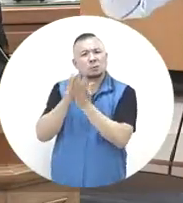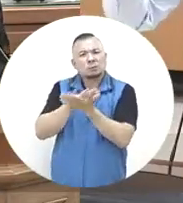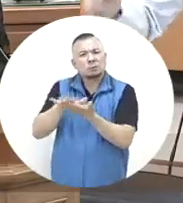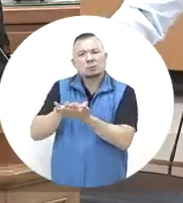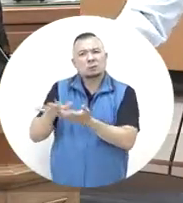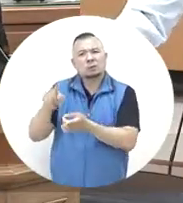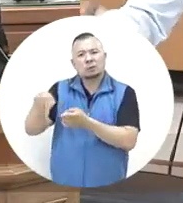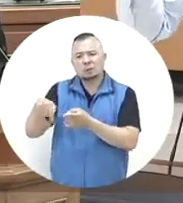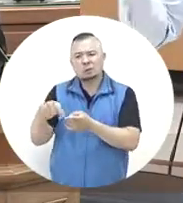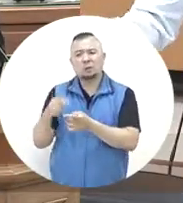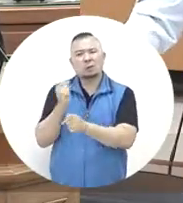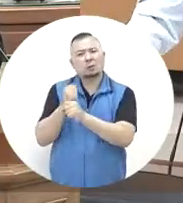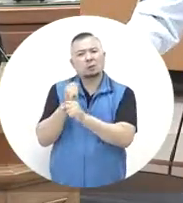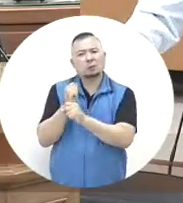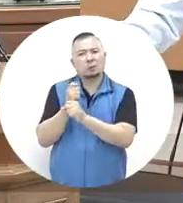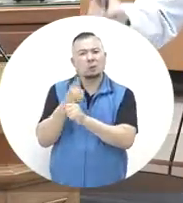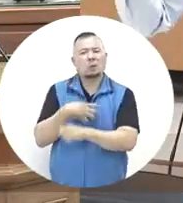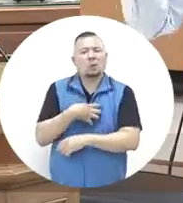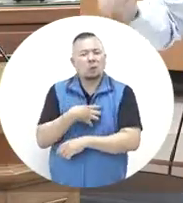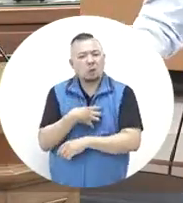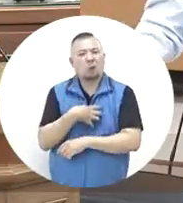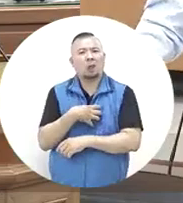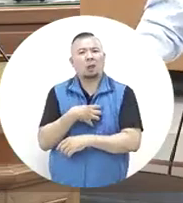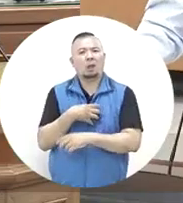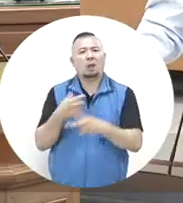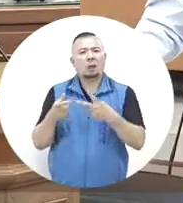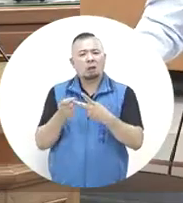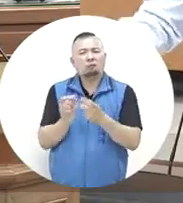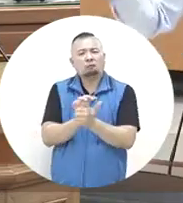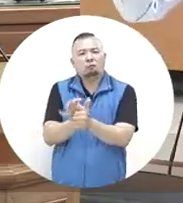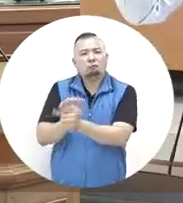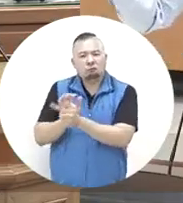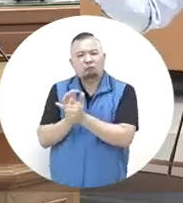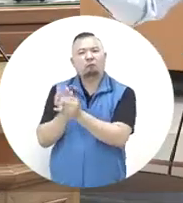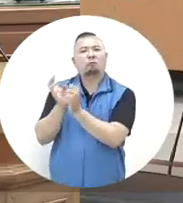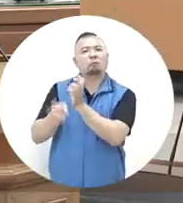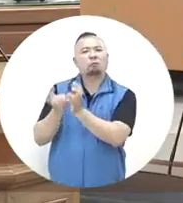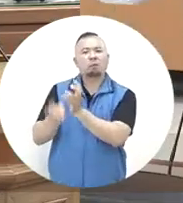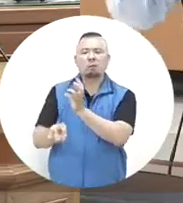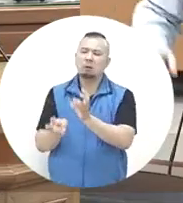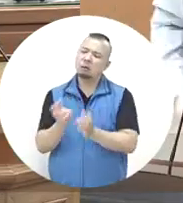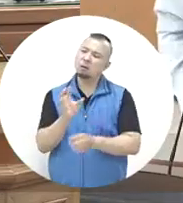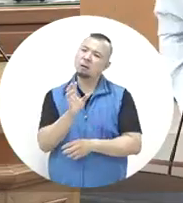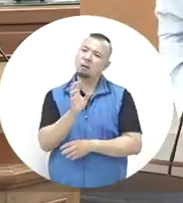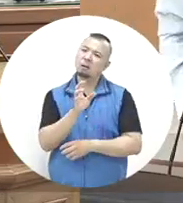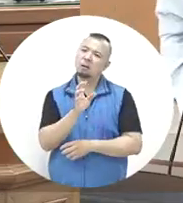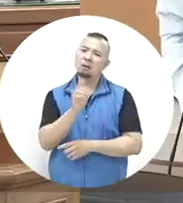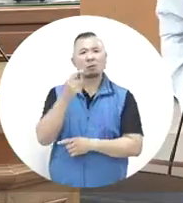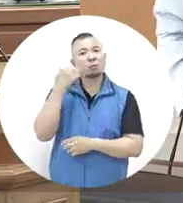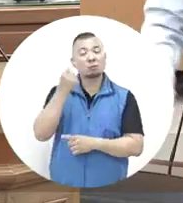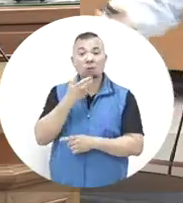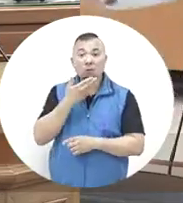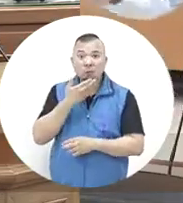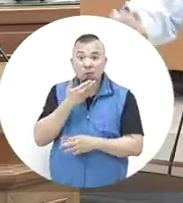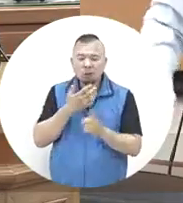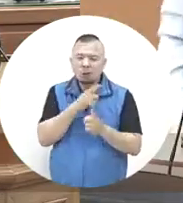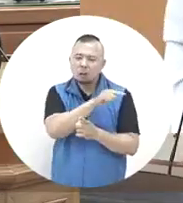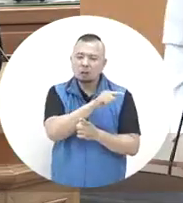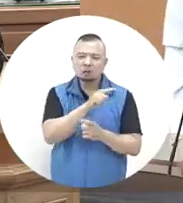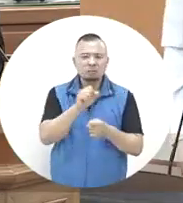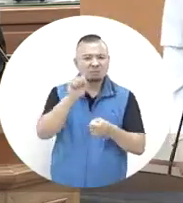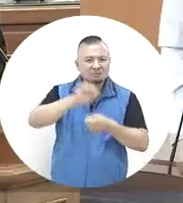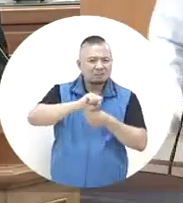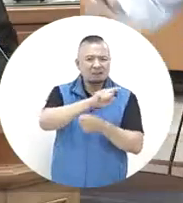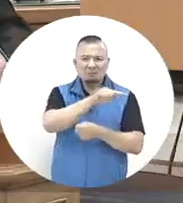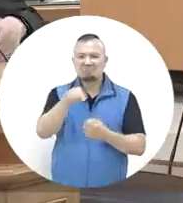的只会更累更辛苦齁，哦，做更多的事。为什么我们每次到了福利都比人家差，所以我建议